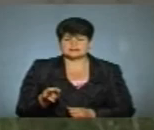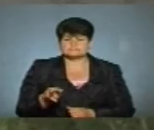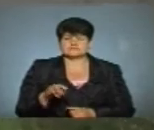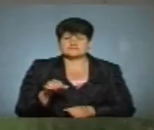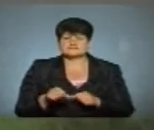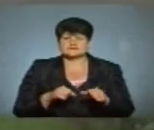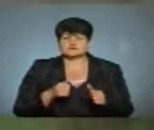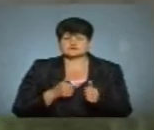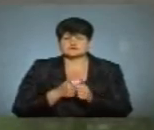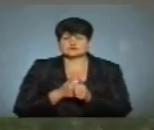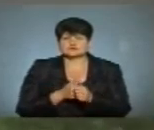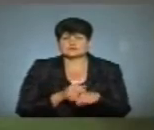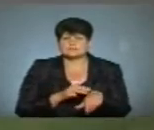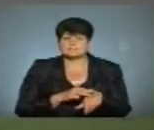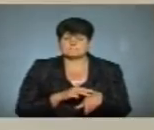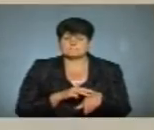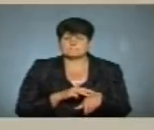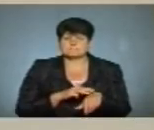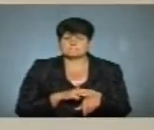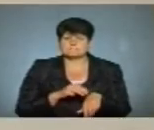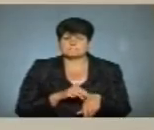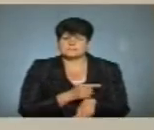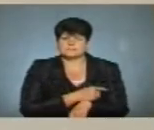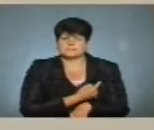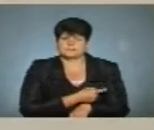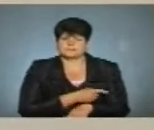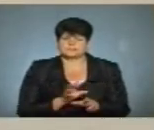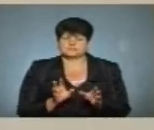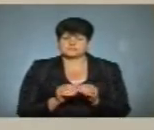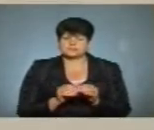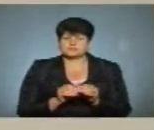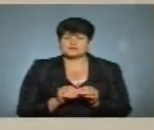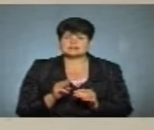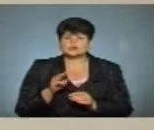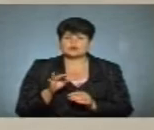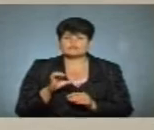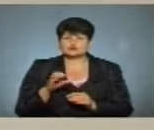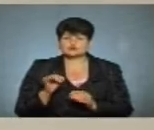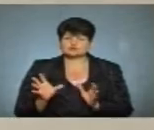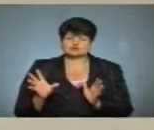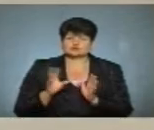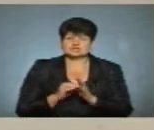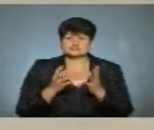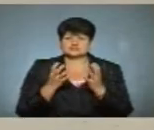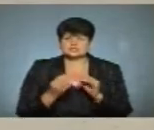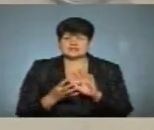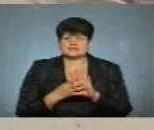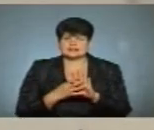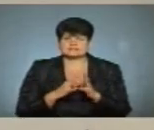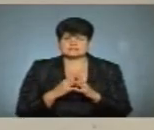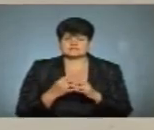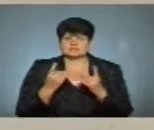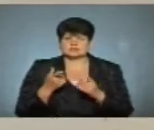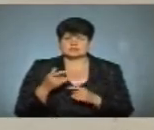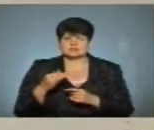Велосипедистів супроводжують медики та поліцейські. У селі Товстолуг до марафону долучаються велосипедисти ще з 9 сіл Великогаївської